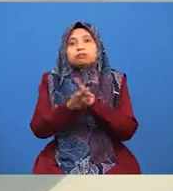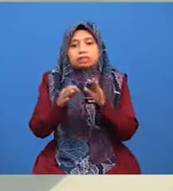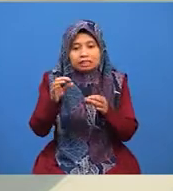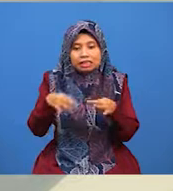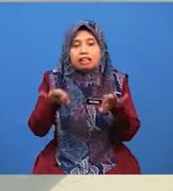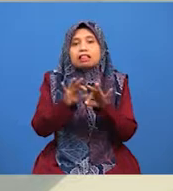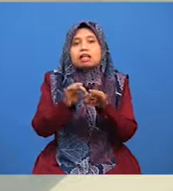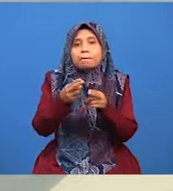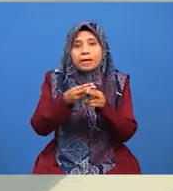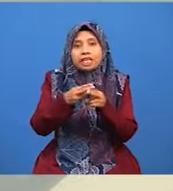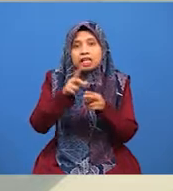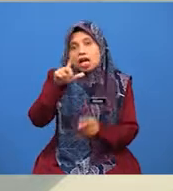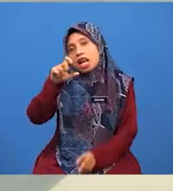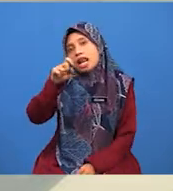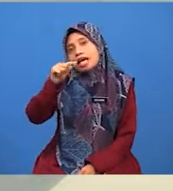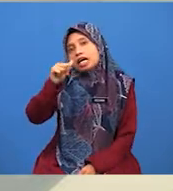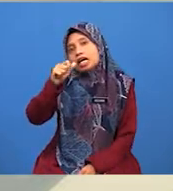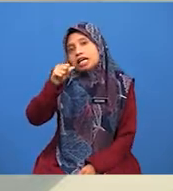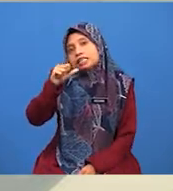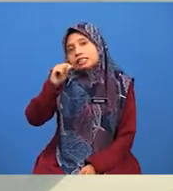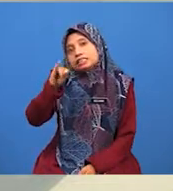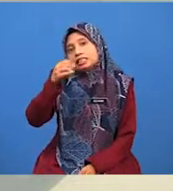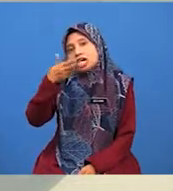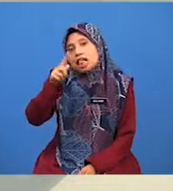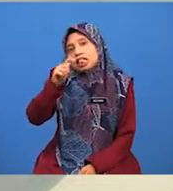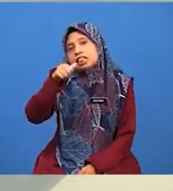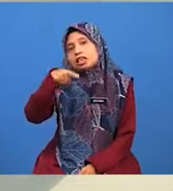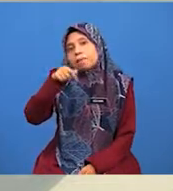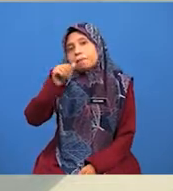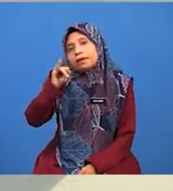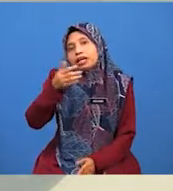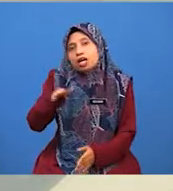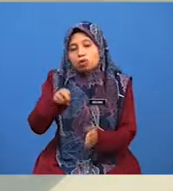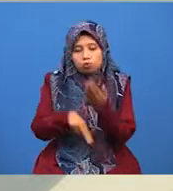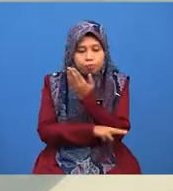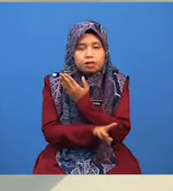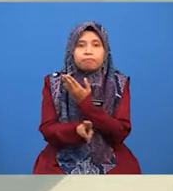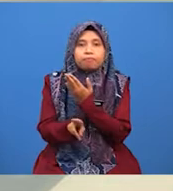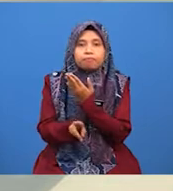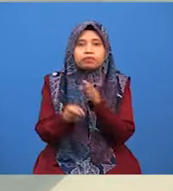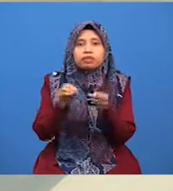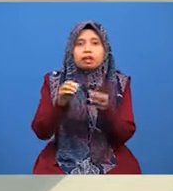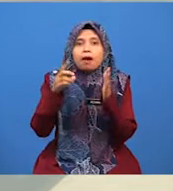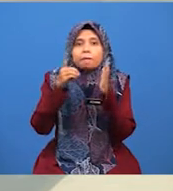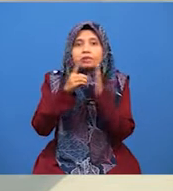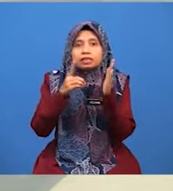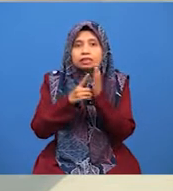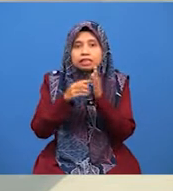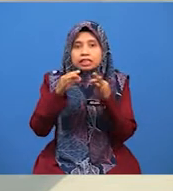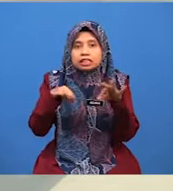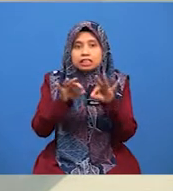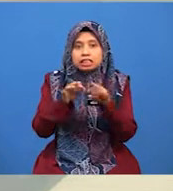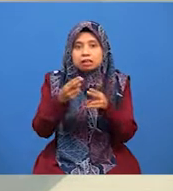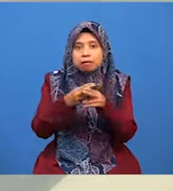cerpen Legasi Tapai Ubi. Jawapan yang sepatutnya ialah berdasarkan